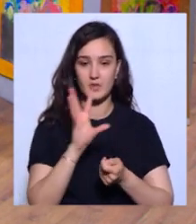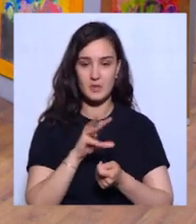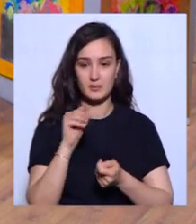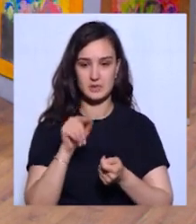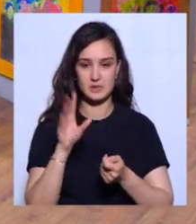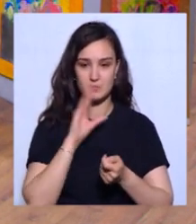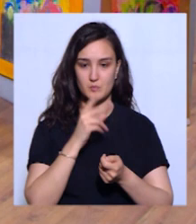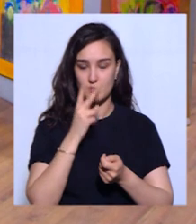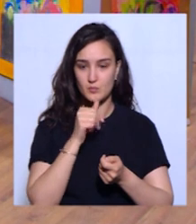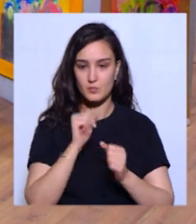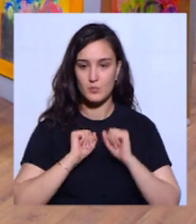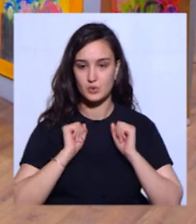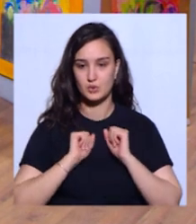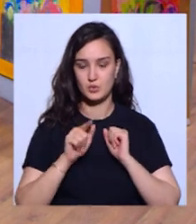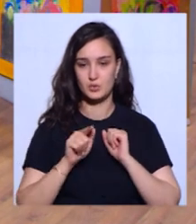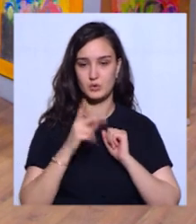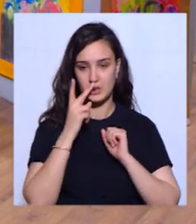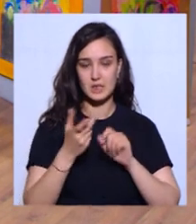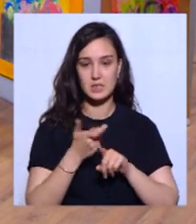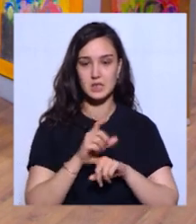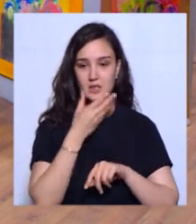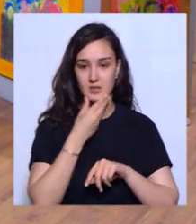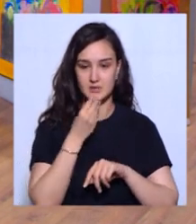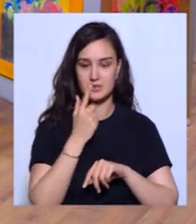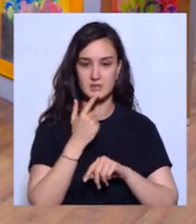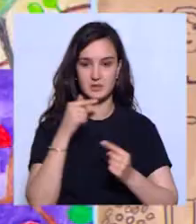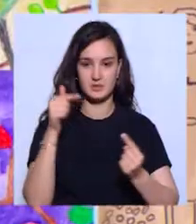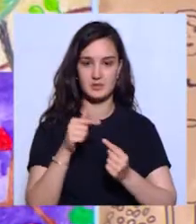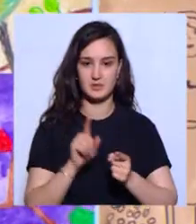ნახეთ, ძალიან ლამაზია წითელსაც.